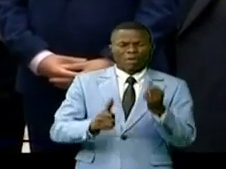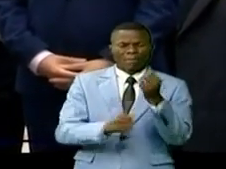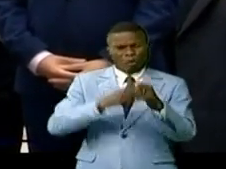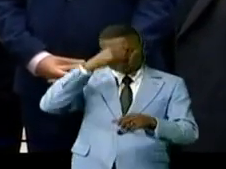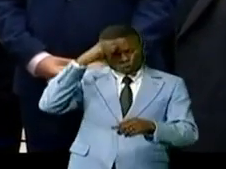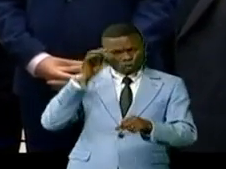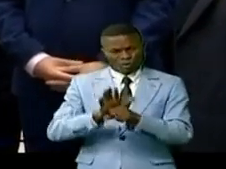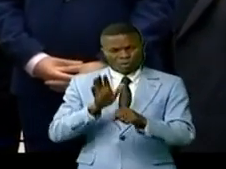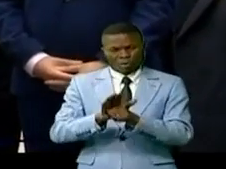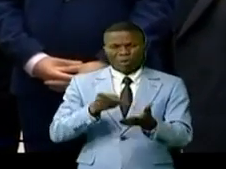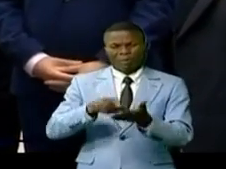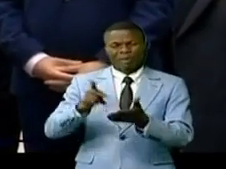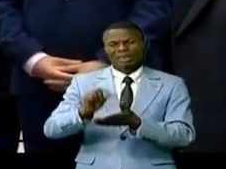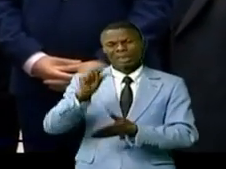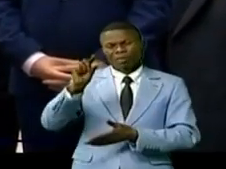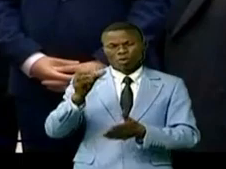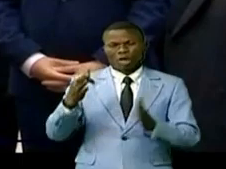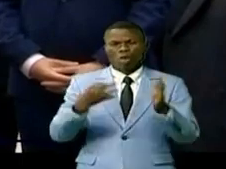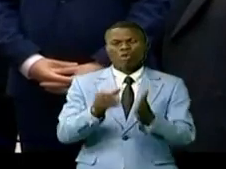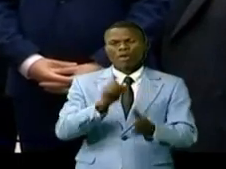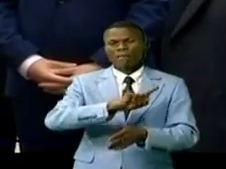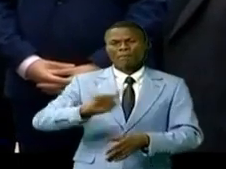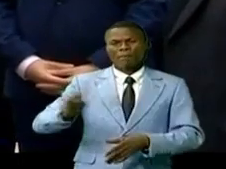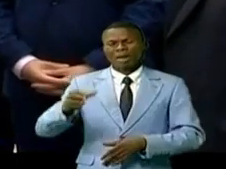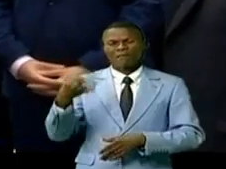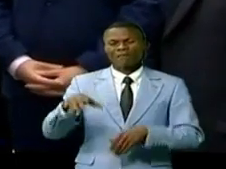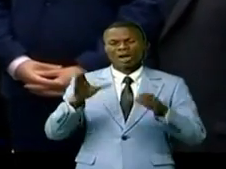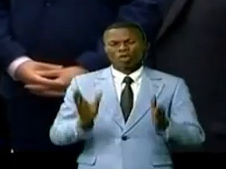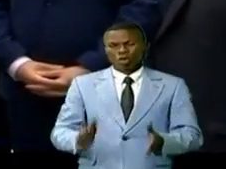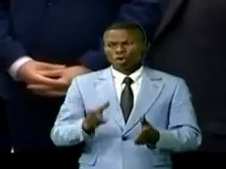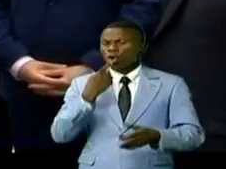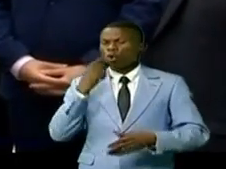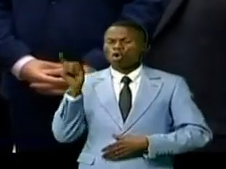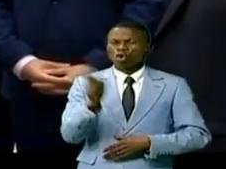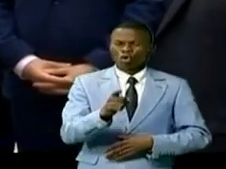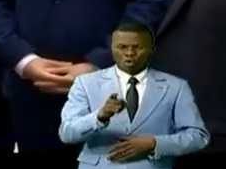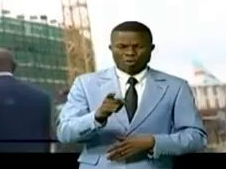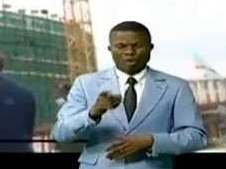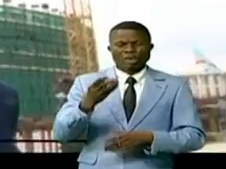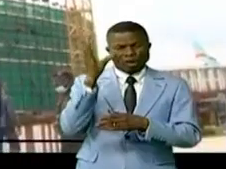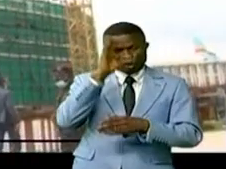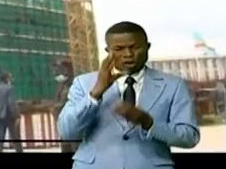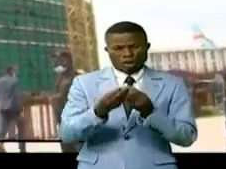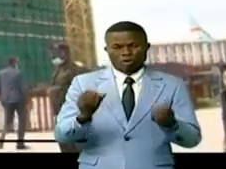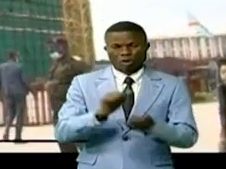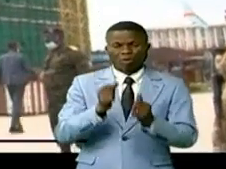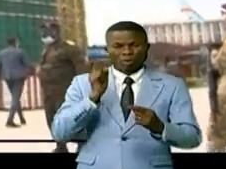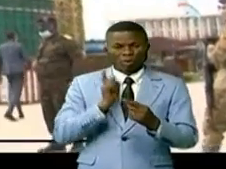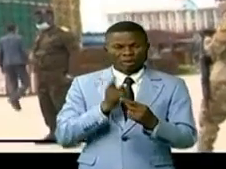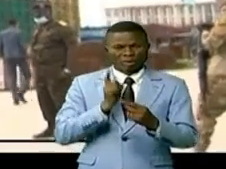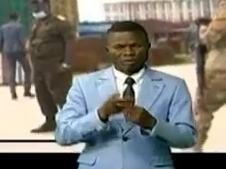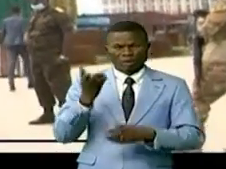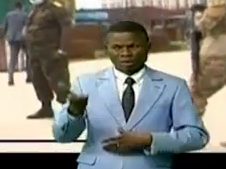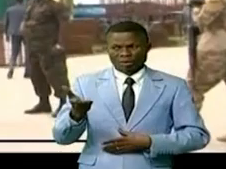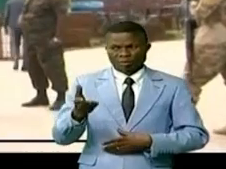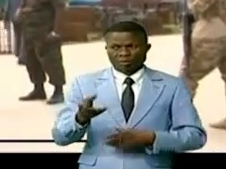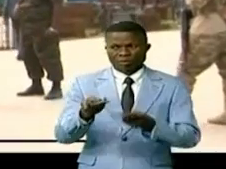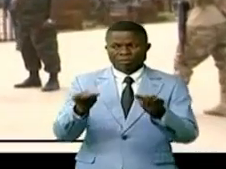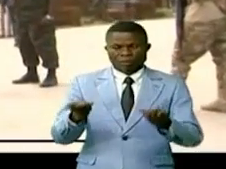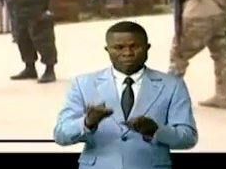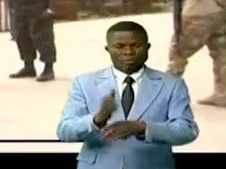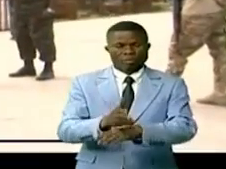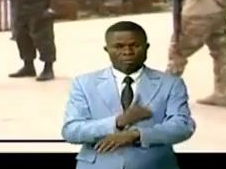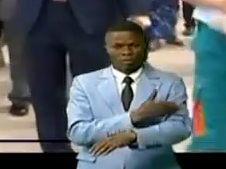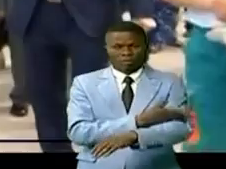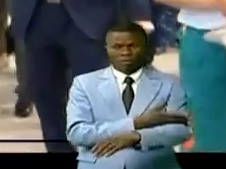Le chef de l'État a donné sur les champs des instructions pour pallier les difficultés exposées. Sur ce site, sort progressivement